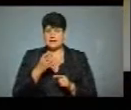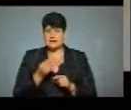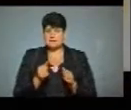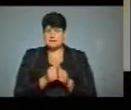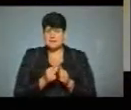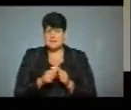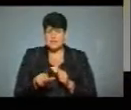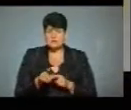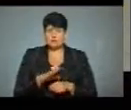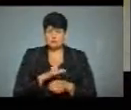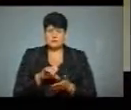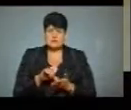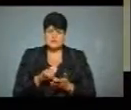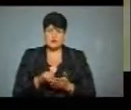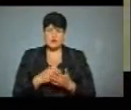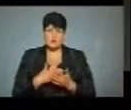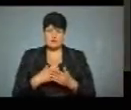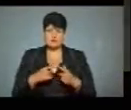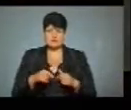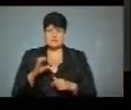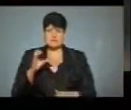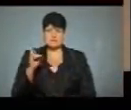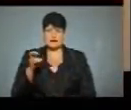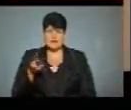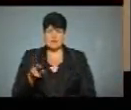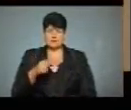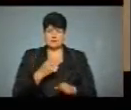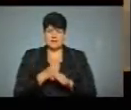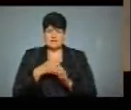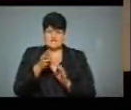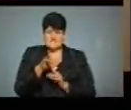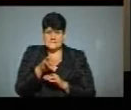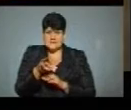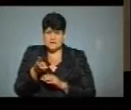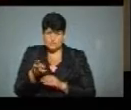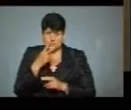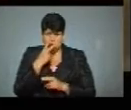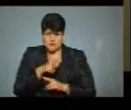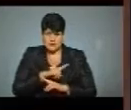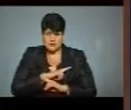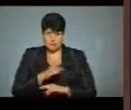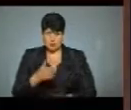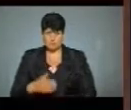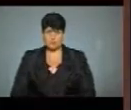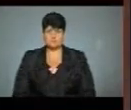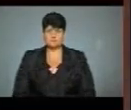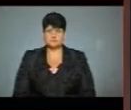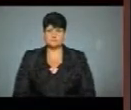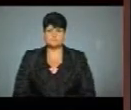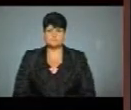були представники громадської організації «Скеля». Вони відзняли відео, на якому видно загиблу рибу.